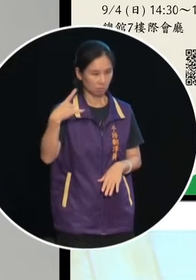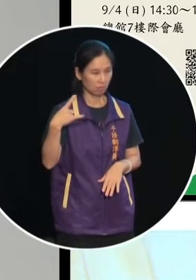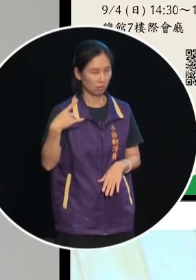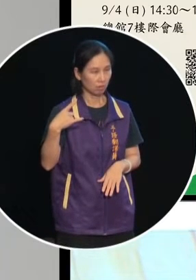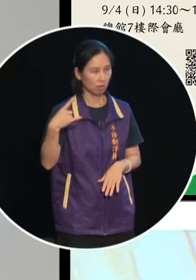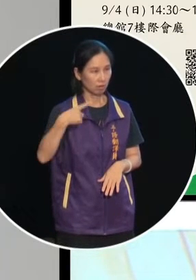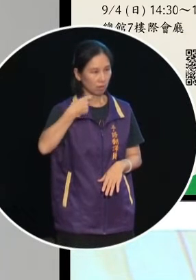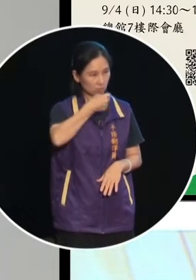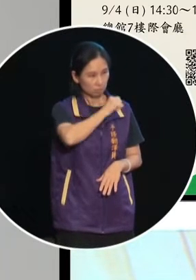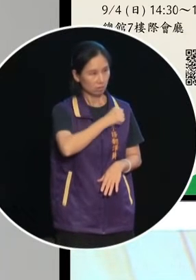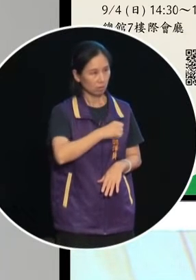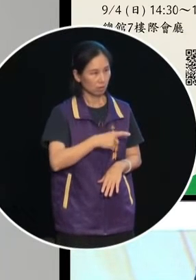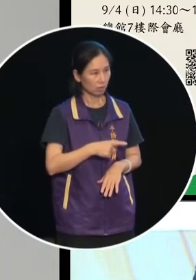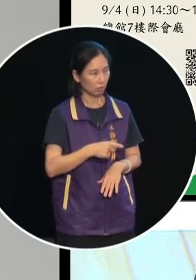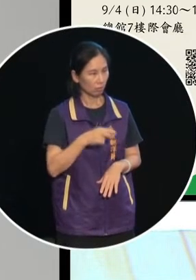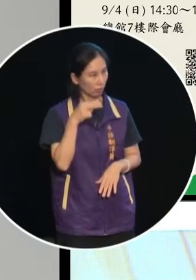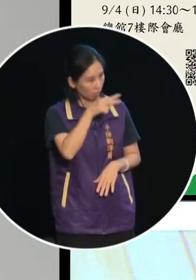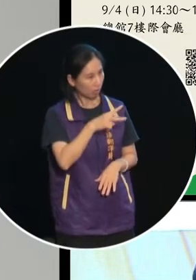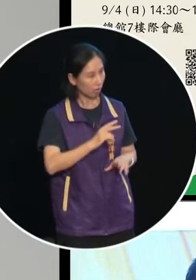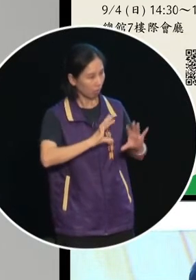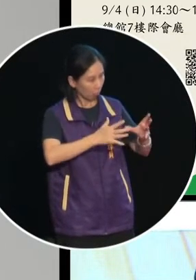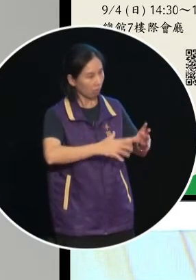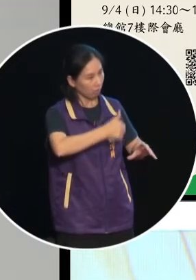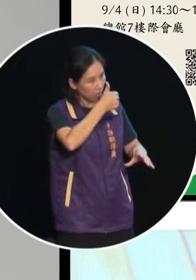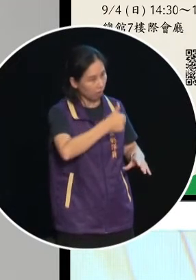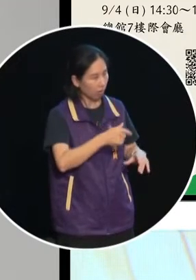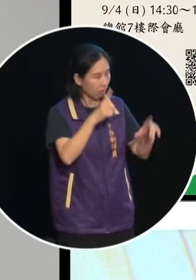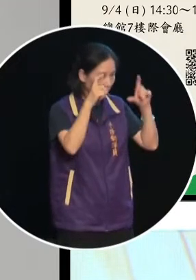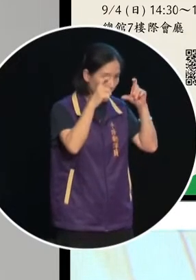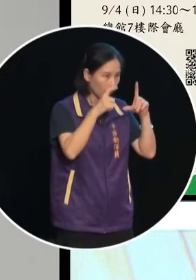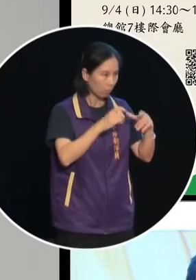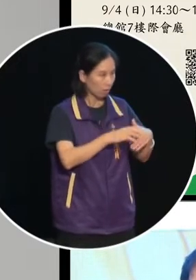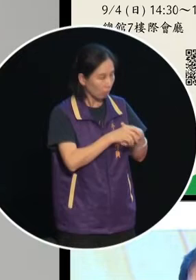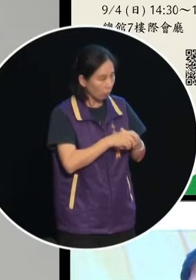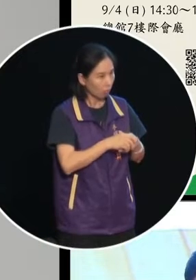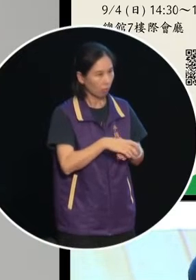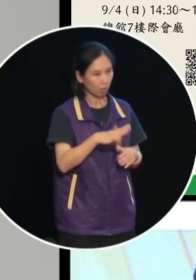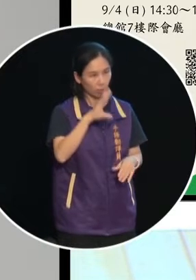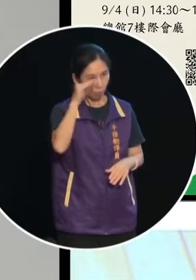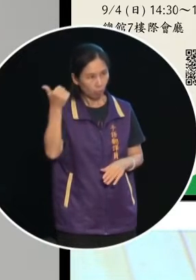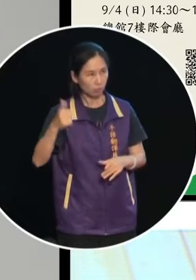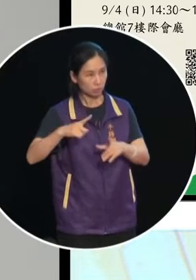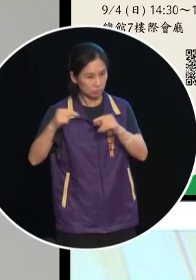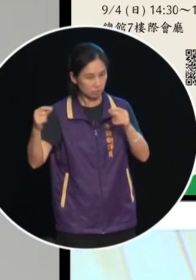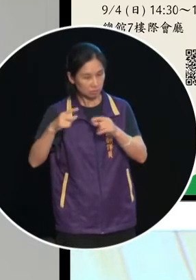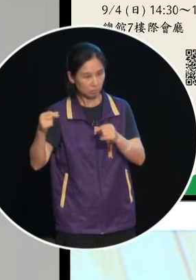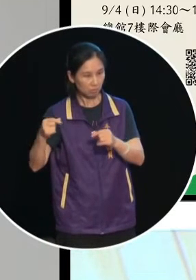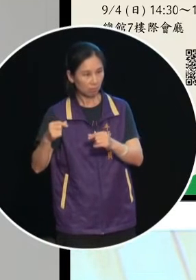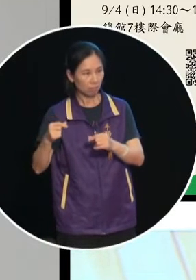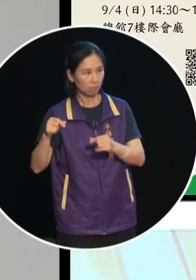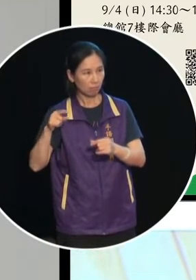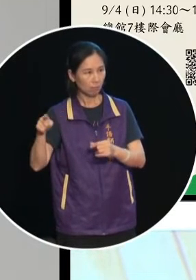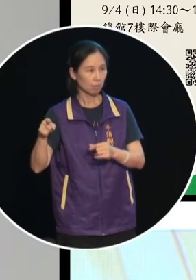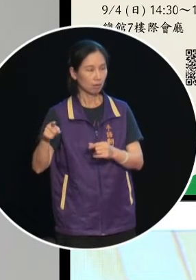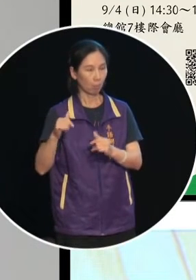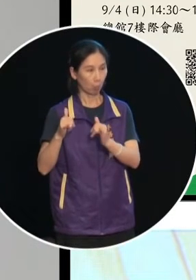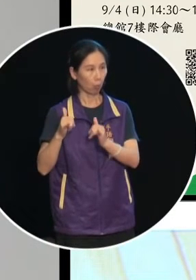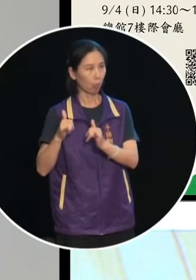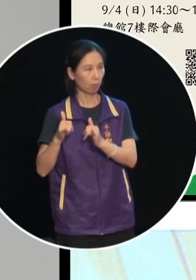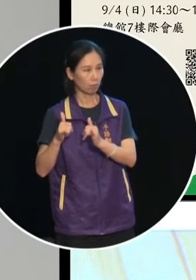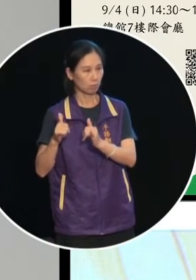到蔡总统握手拍照，那就是他回去日本选民一遍的支